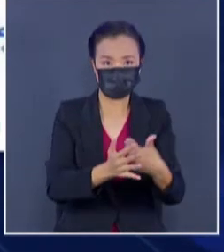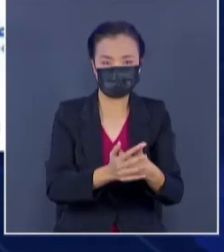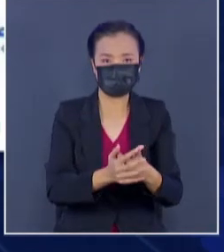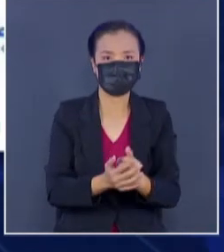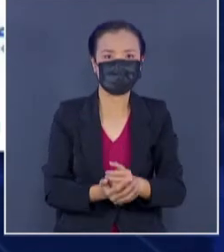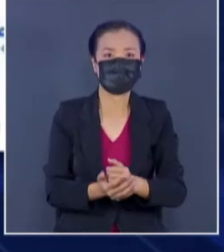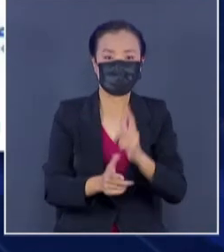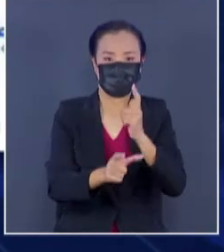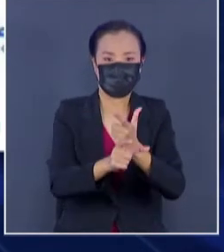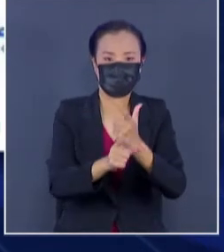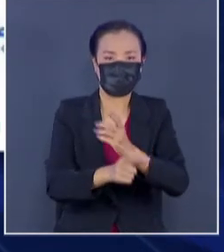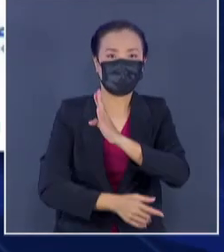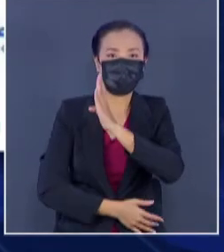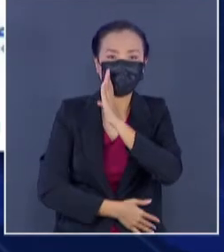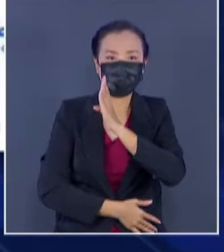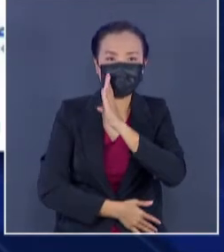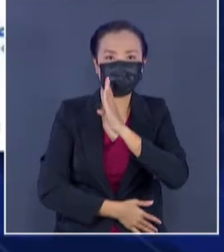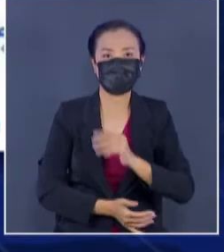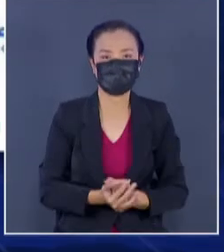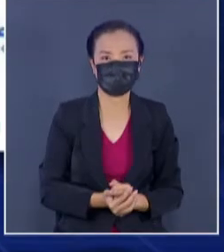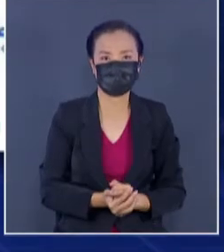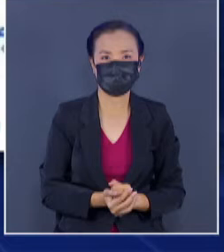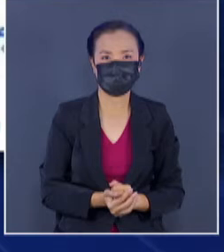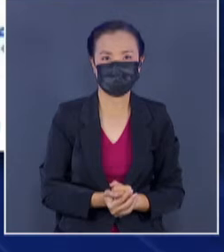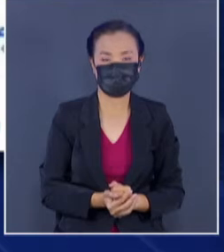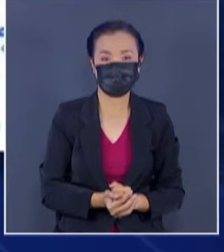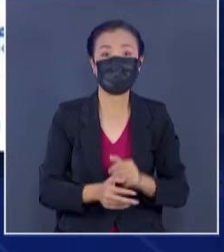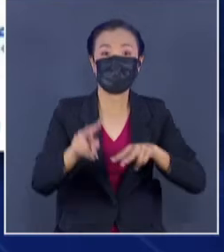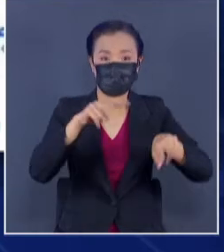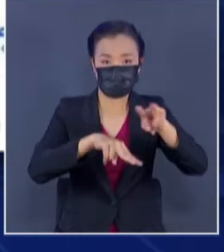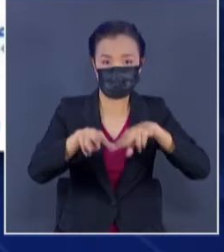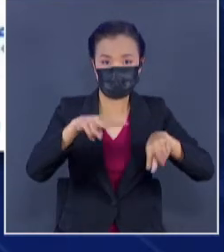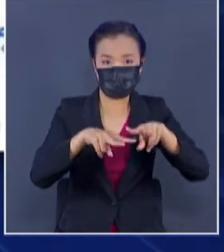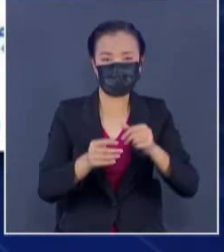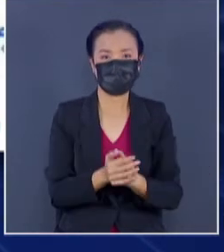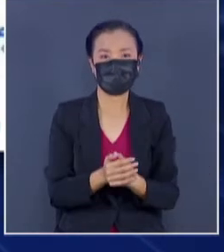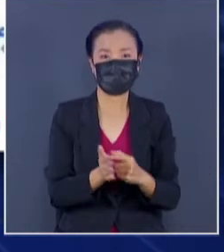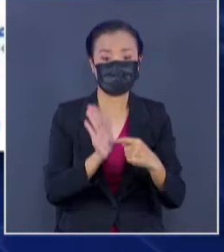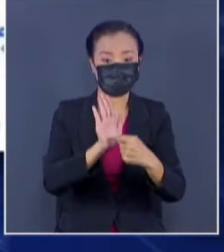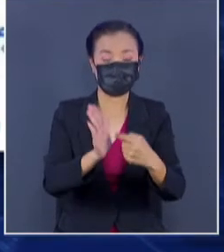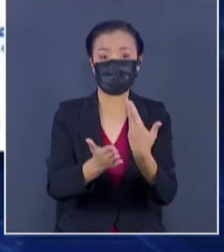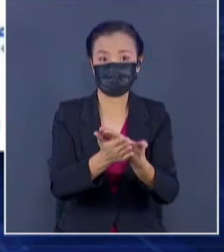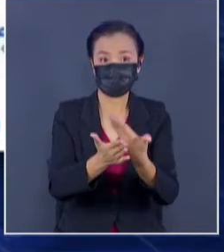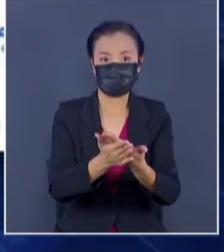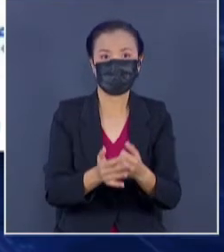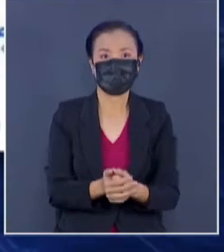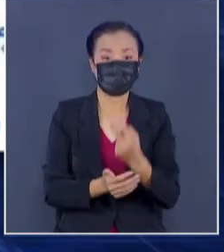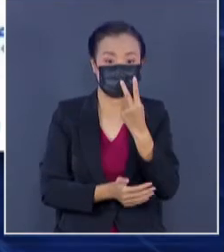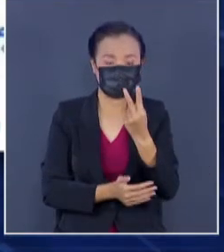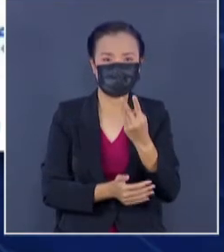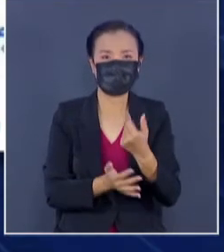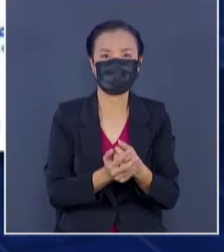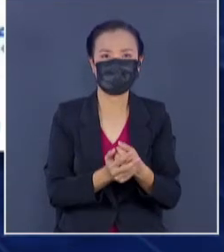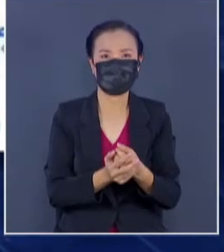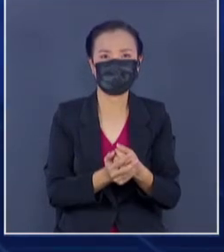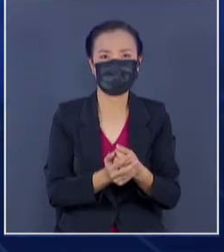มันเป็นเหล็กทิพย์ไปซะอย่างนั้นครับ ที น ี ้ไปตรวจสอบดูเรื่องของการเสนอราคาจะได้ไปดูที่มาที่